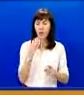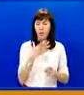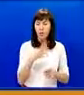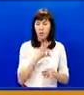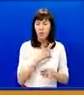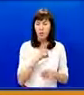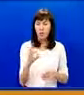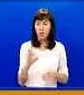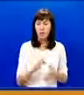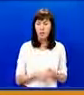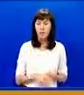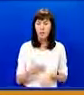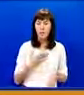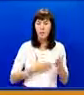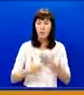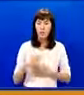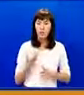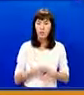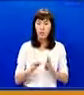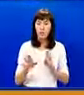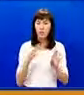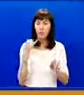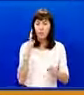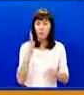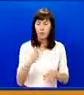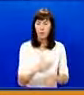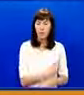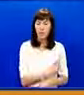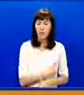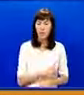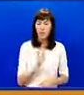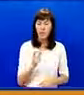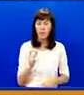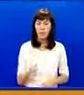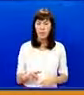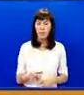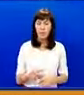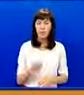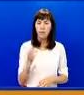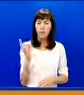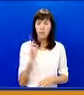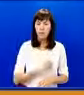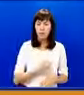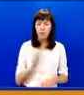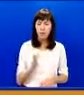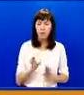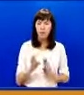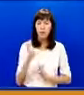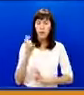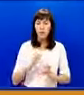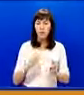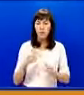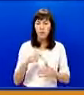екен. Қуаныштымыз осында жәрмеңке көп-көп бола берсін, халыққа игілігі болсын. Кілем фабрикасы